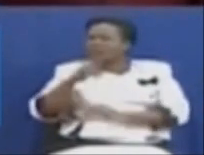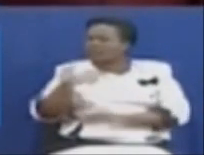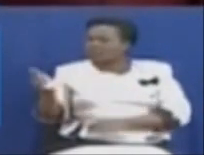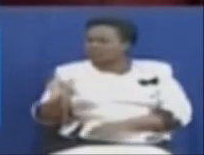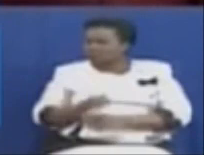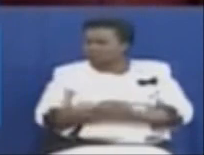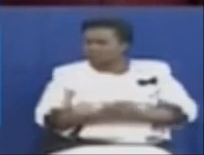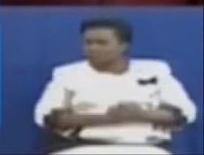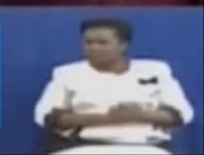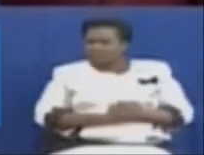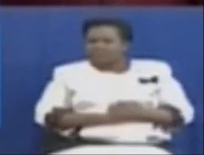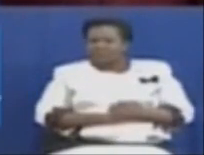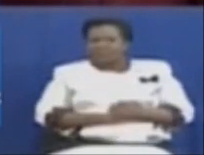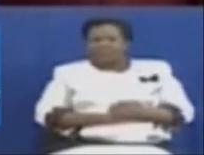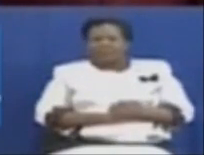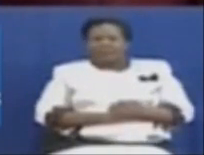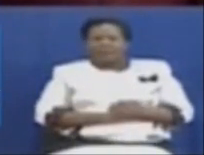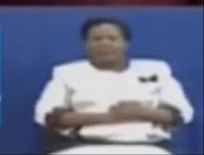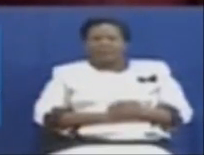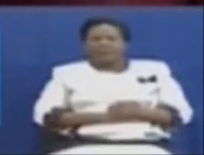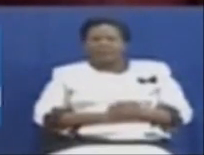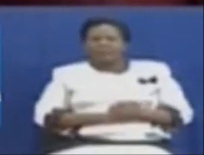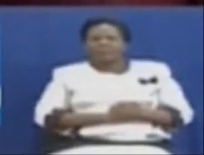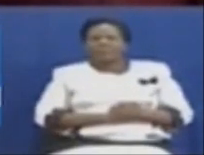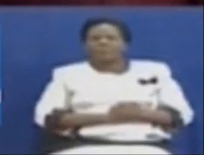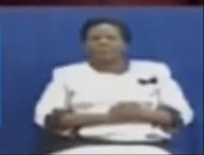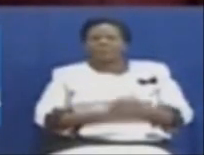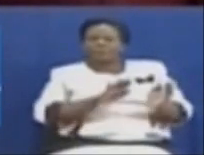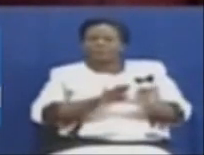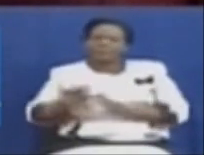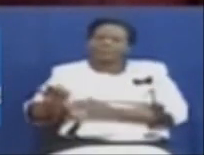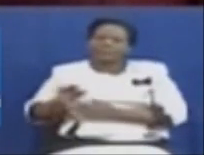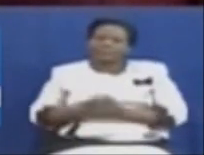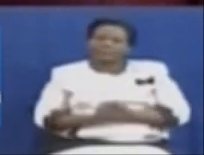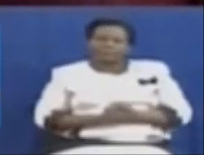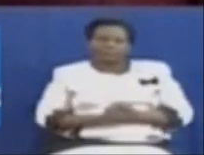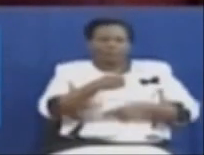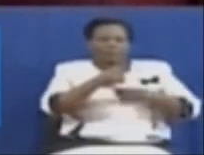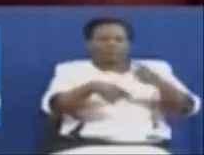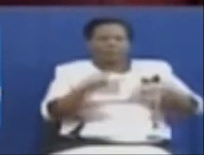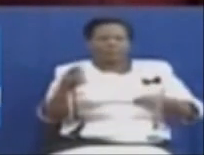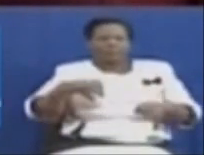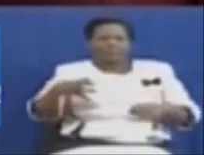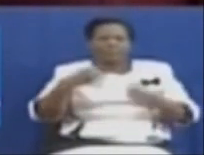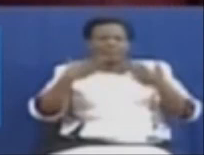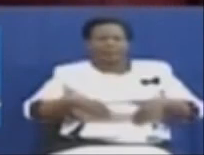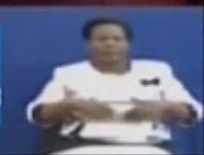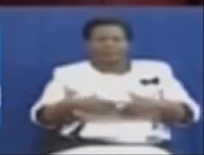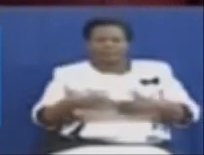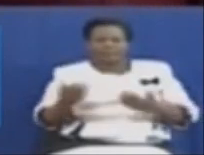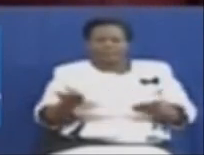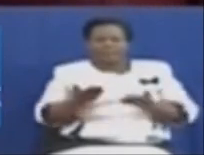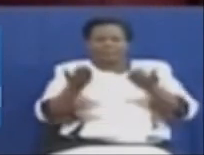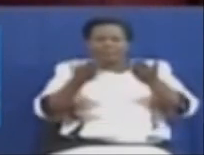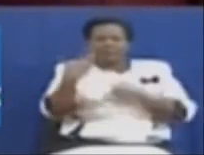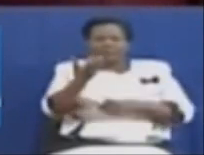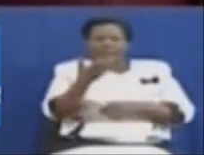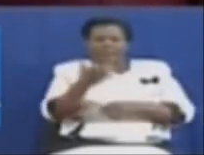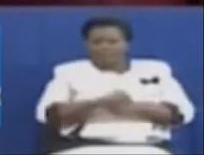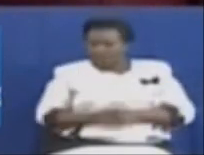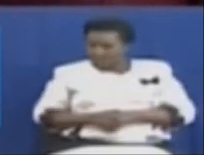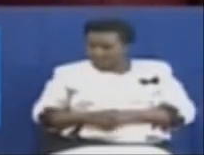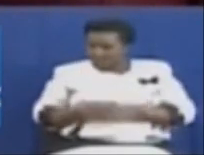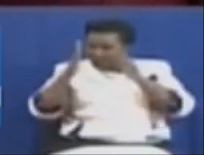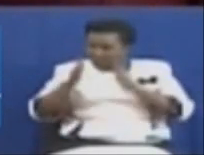mpaka sasa mabaraza yaliyoanzishwa kisheria yameshafikia 100, lakini anaofanya kazi yako 54. Na sisi tunasema kwamba